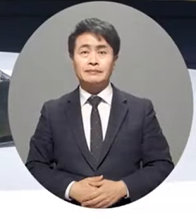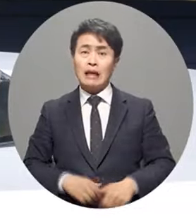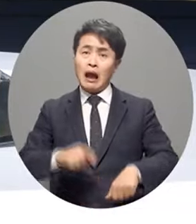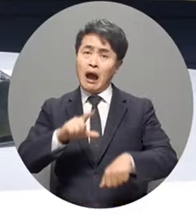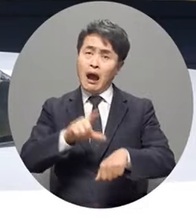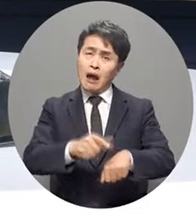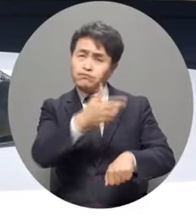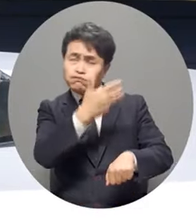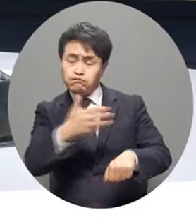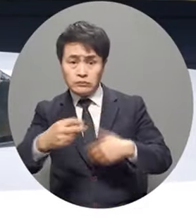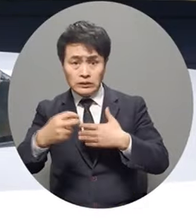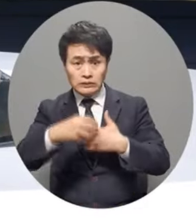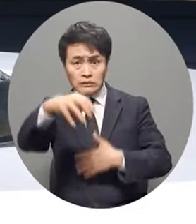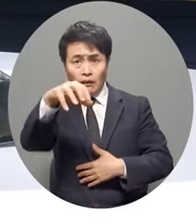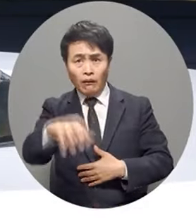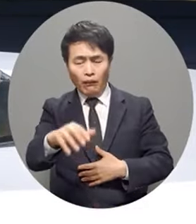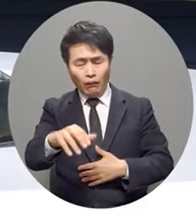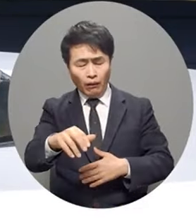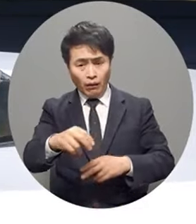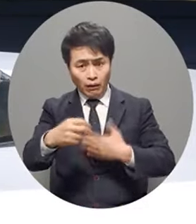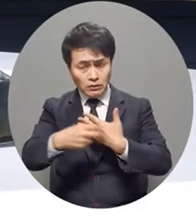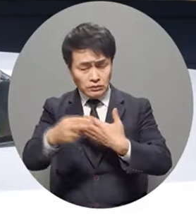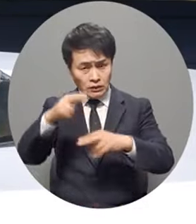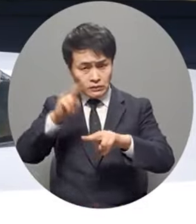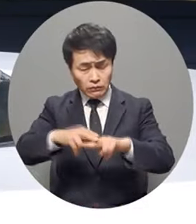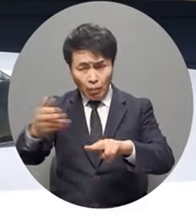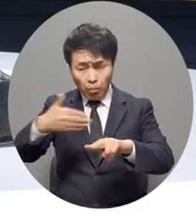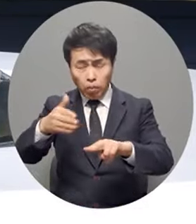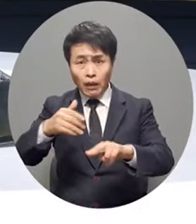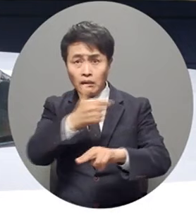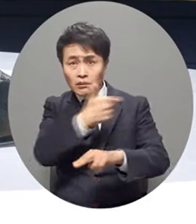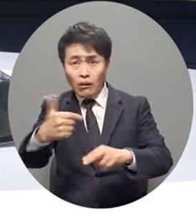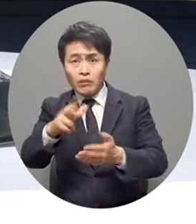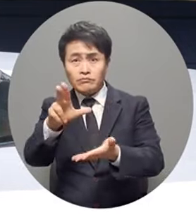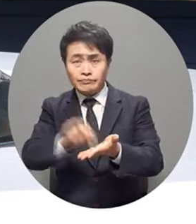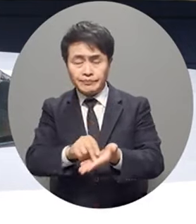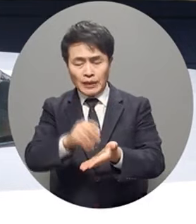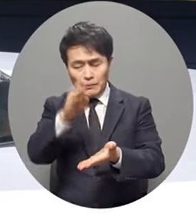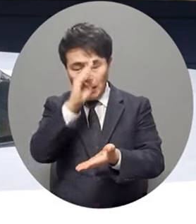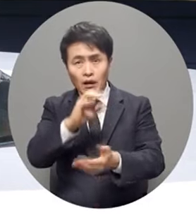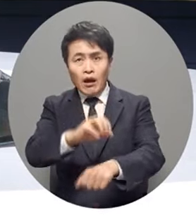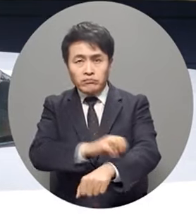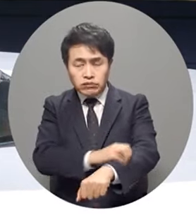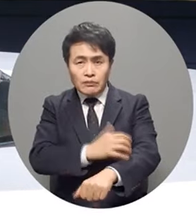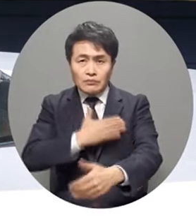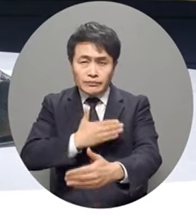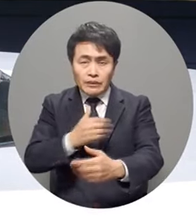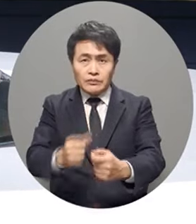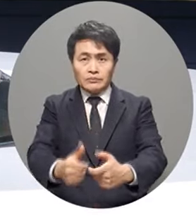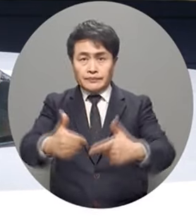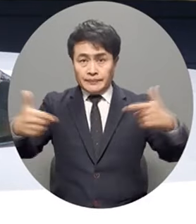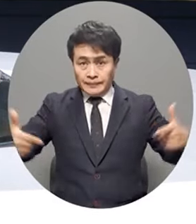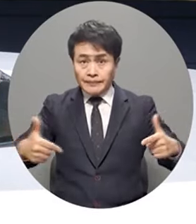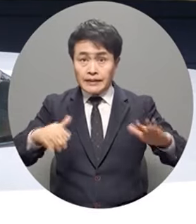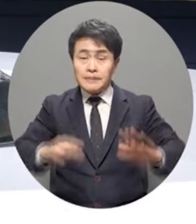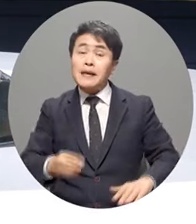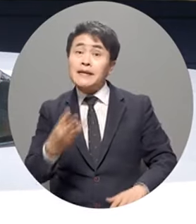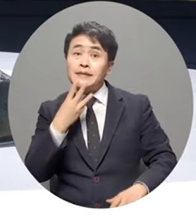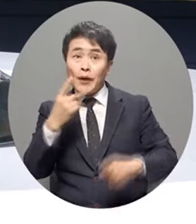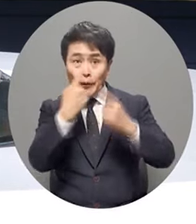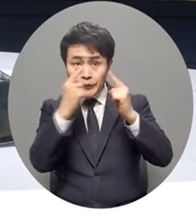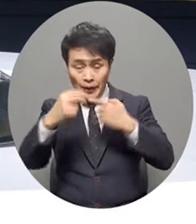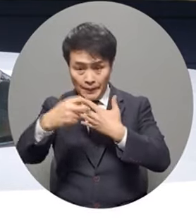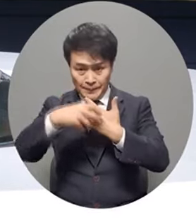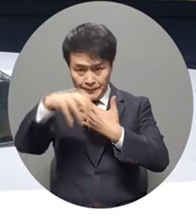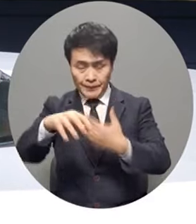시간이 갈수록 의료 현장의 공백은 점점 커지고 있습니다. 환자들의 불편과 불안감도 커지는 상황인데요. 이번에 서울대병원에 나가